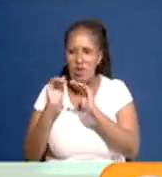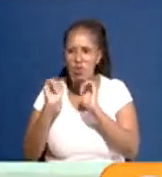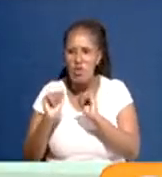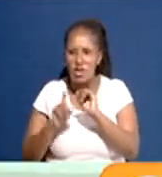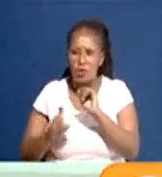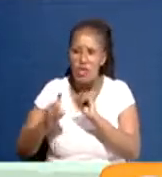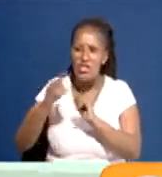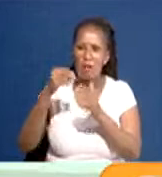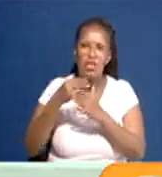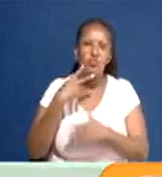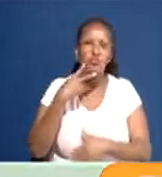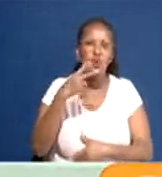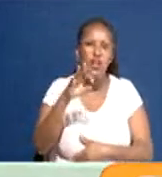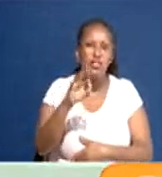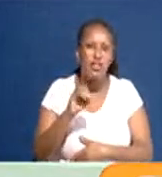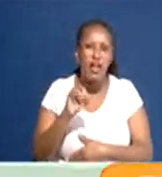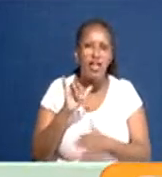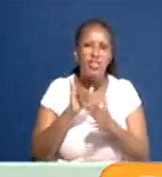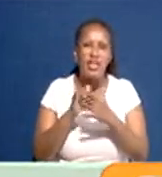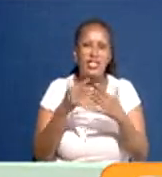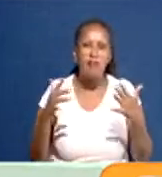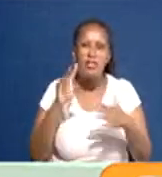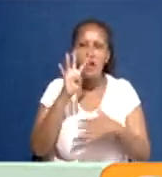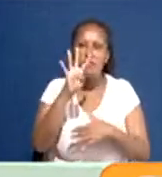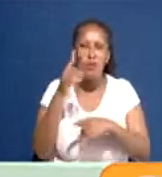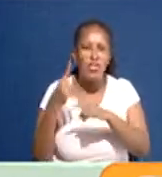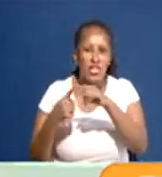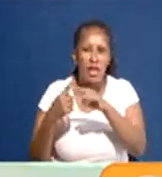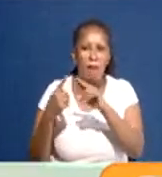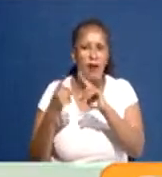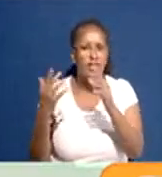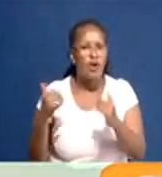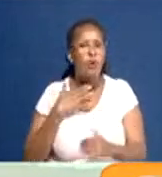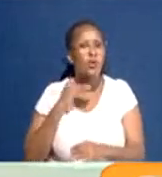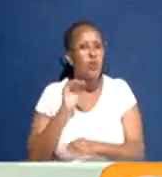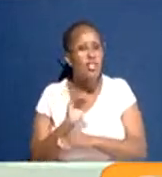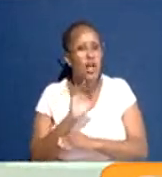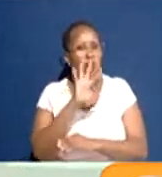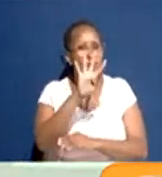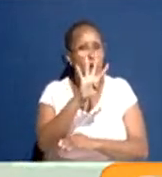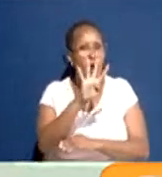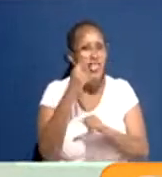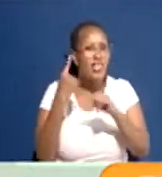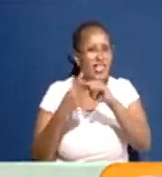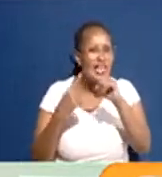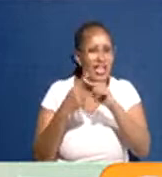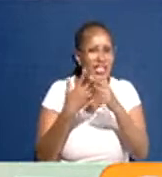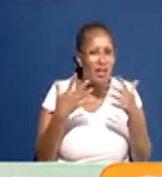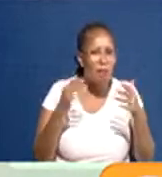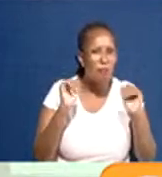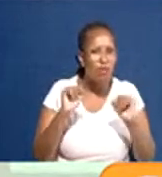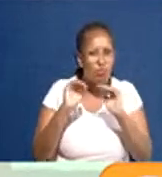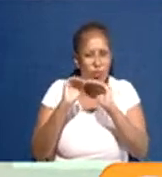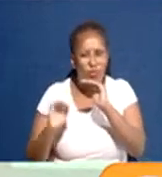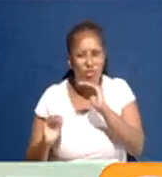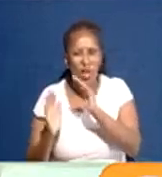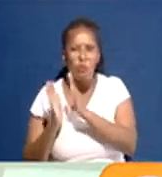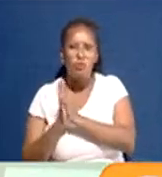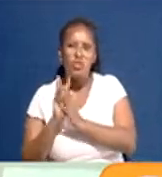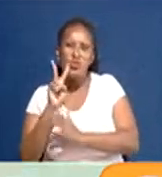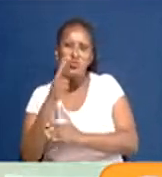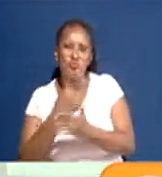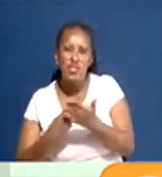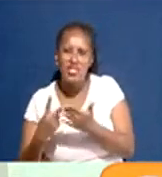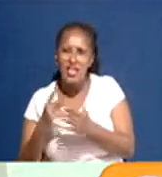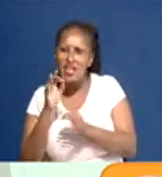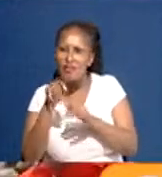230 ilikuwa ni safari ya miaka 4. Sasa mimi nataka niwaulize, safari ya miaka 4 unaweza kukamilisha kwa wiki 2? Hata